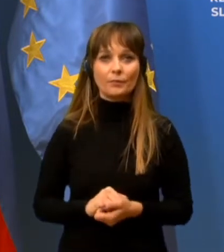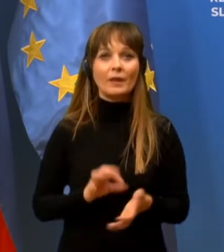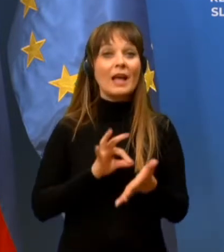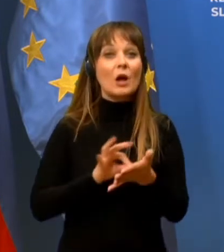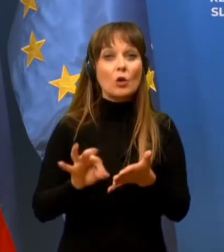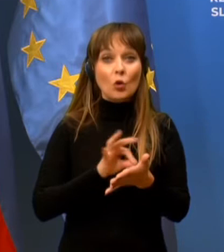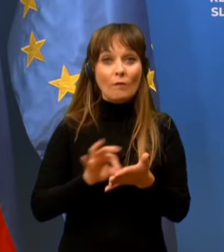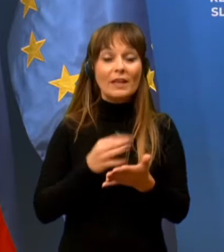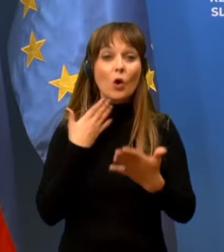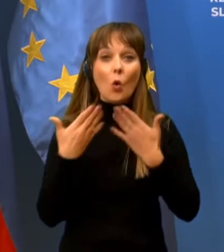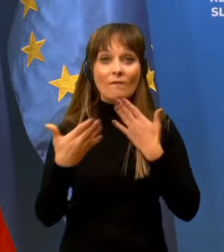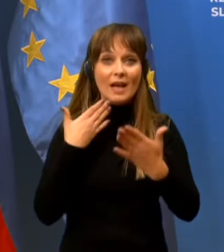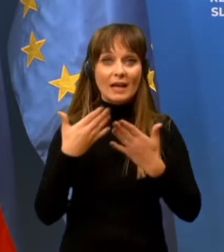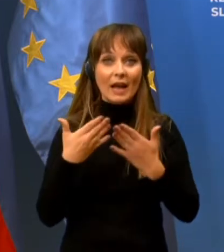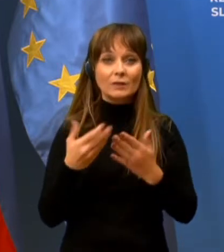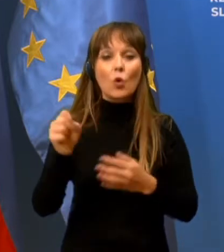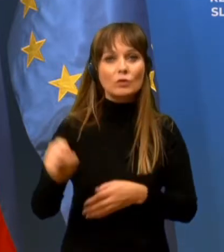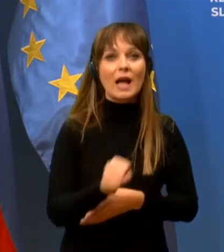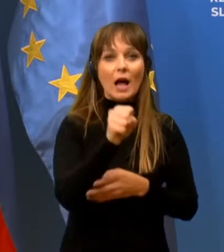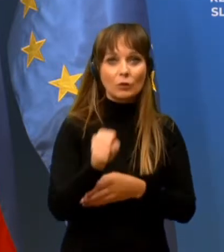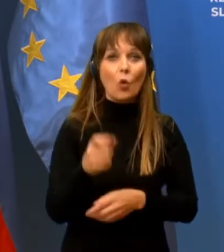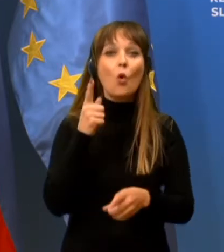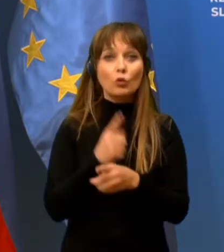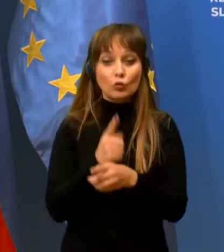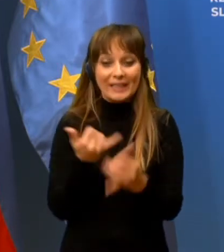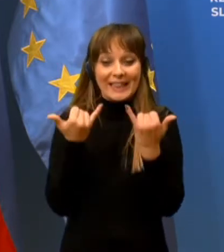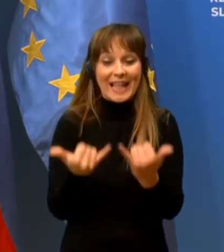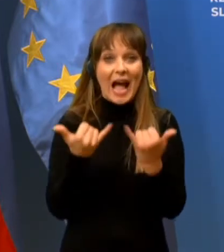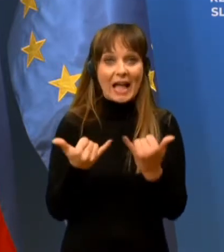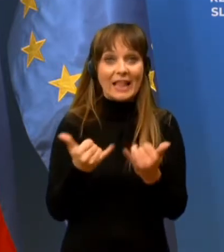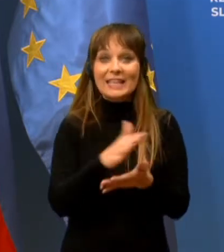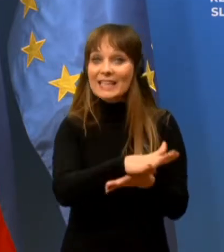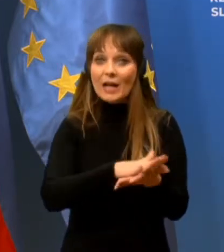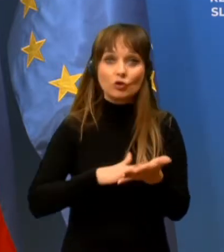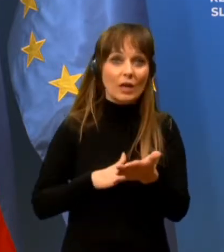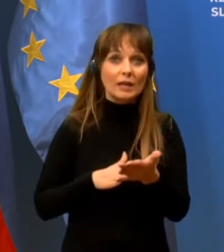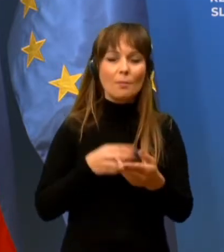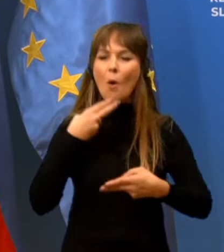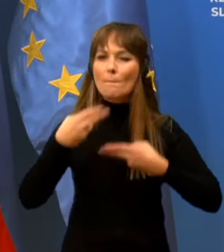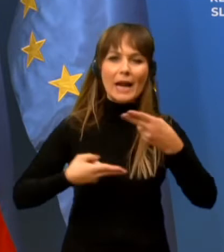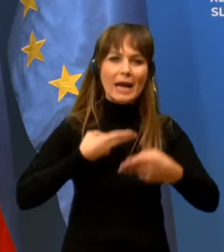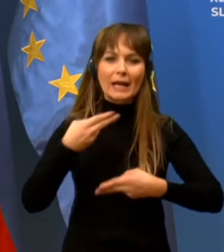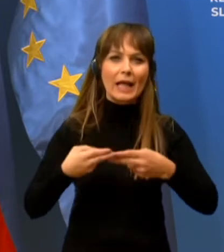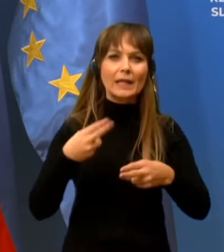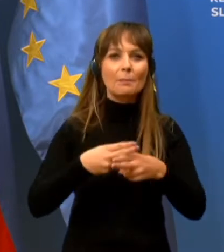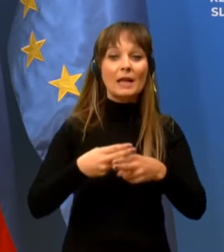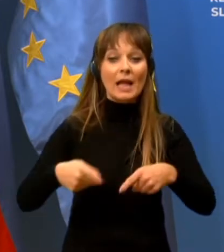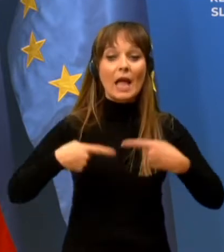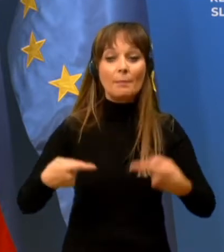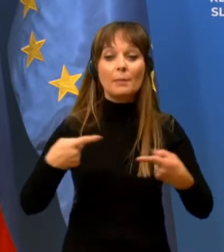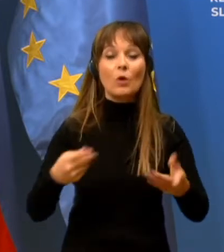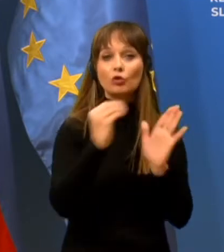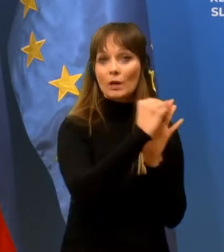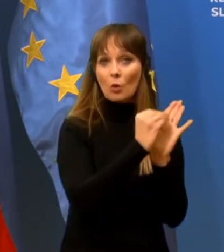Novinarsko konferenco zato tudi danes začenjamo s pregledom epidemioloških